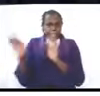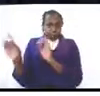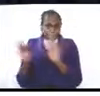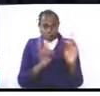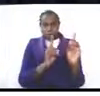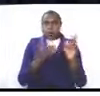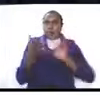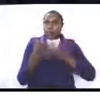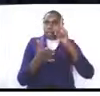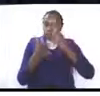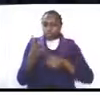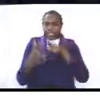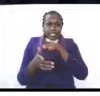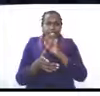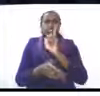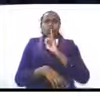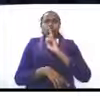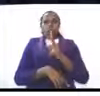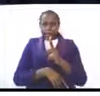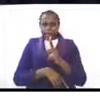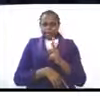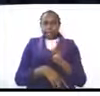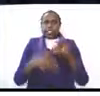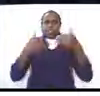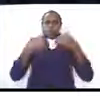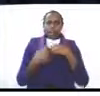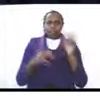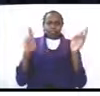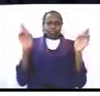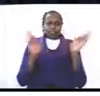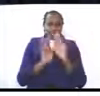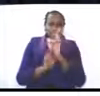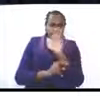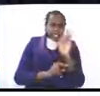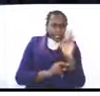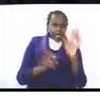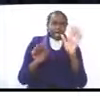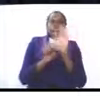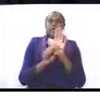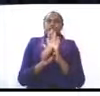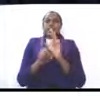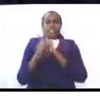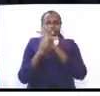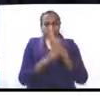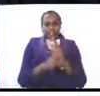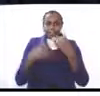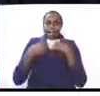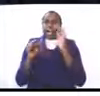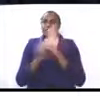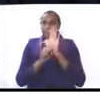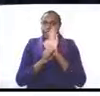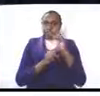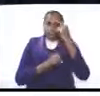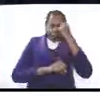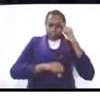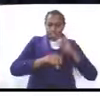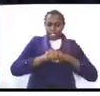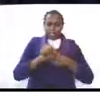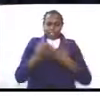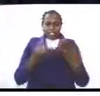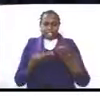inamaanisha aliambiwa awe na uangalifu mwingi sana, sababu katika huduma